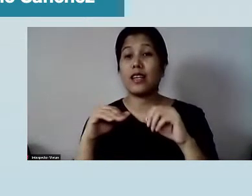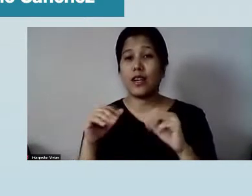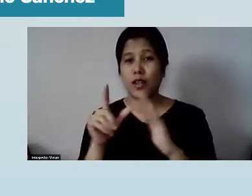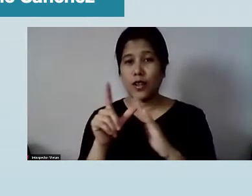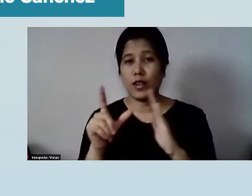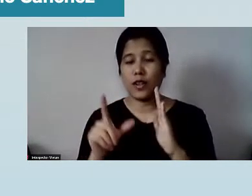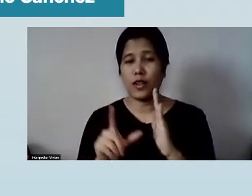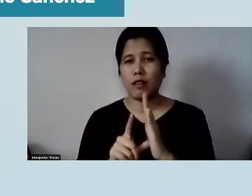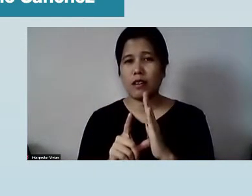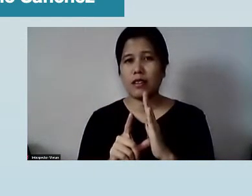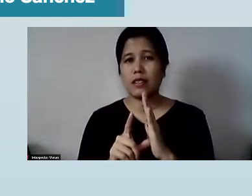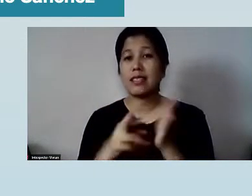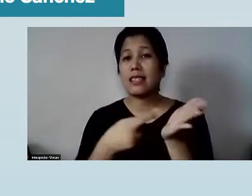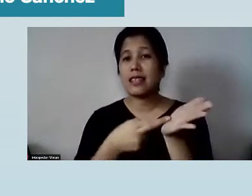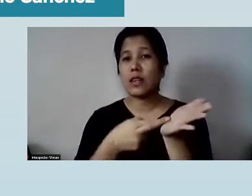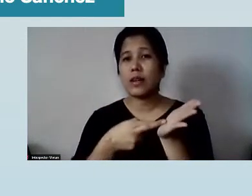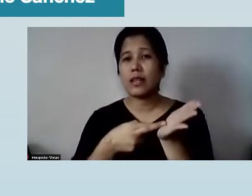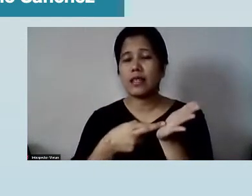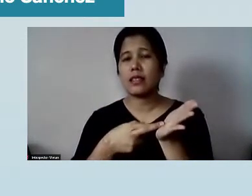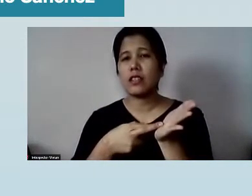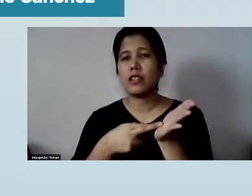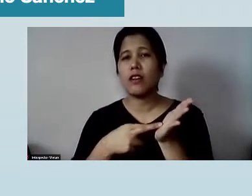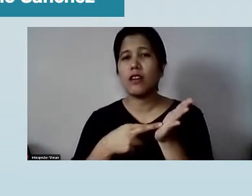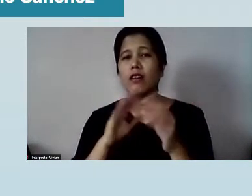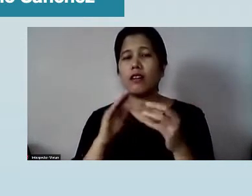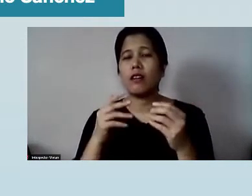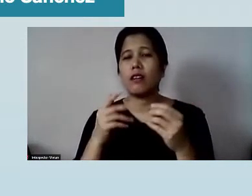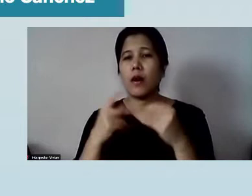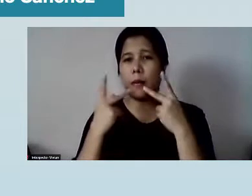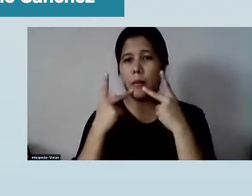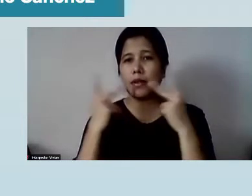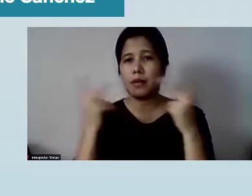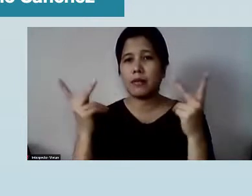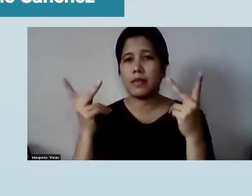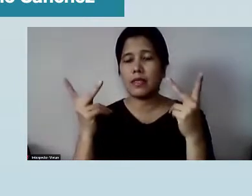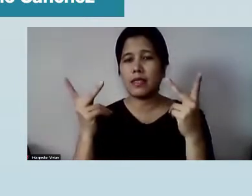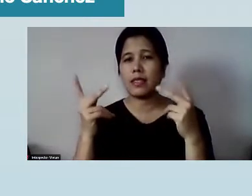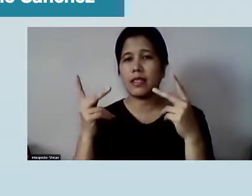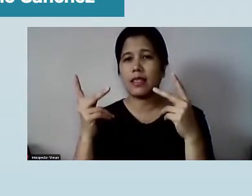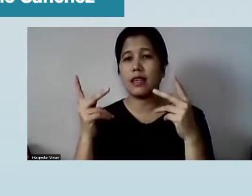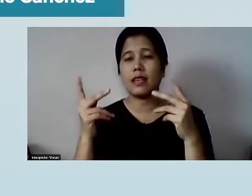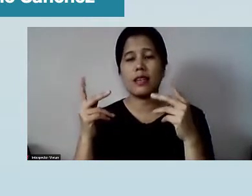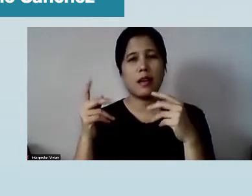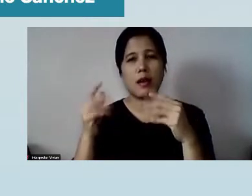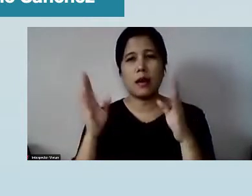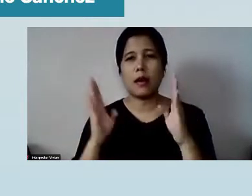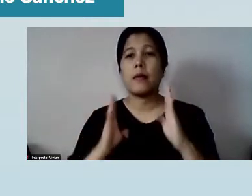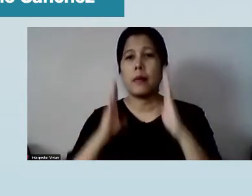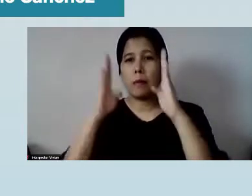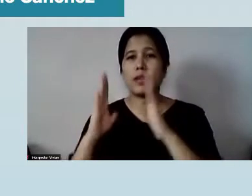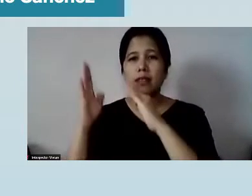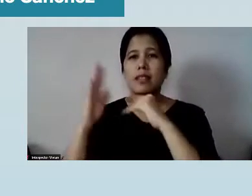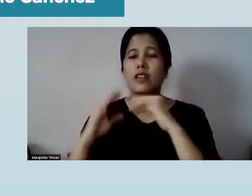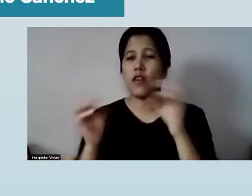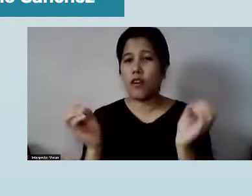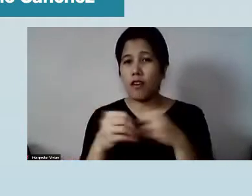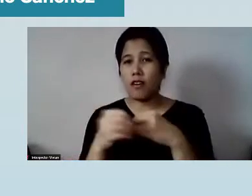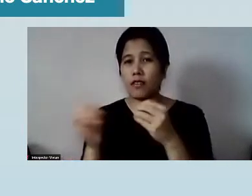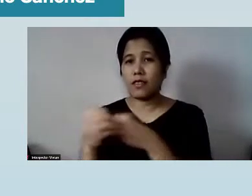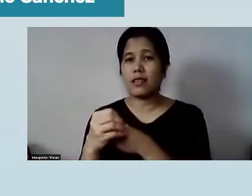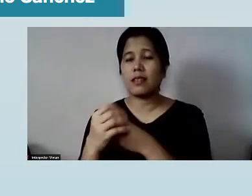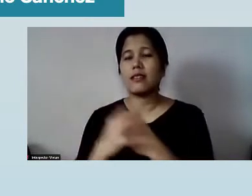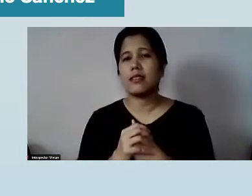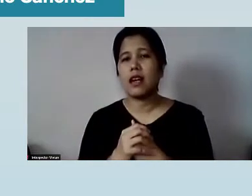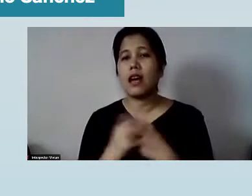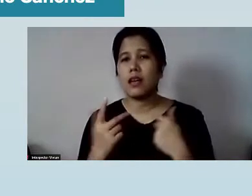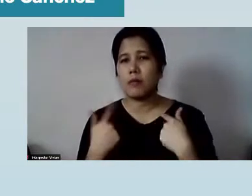nilalagyan natin, nire-require natin yung mga public buildings, no? Or any building or establishment for public use,